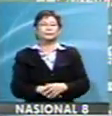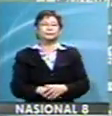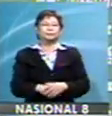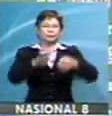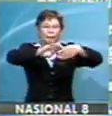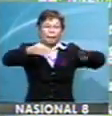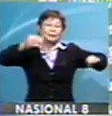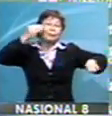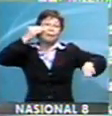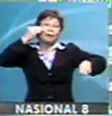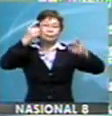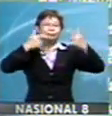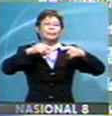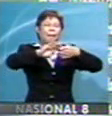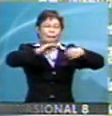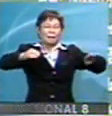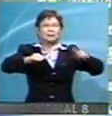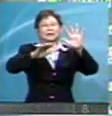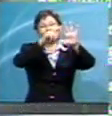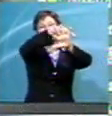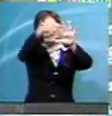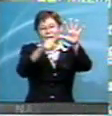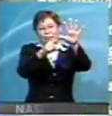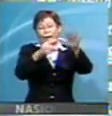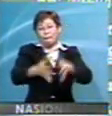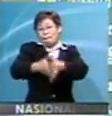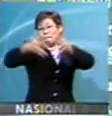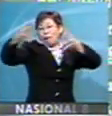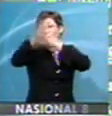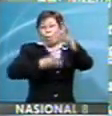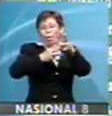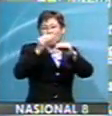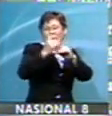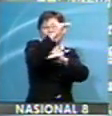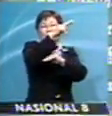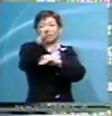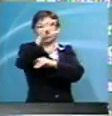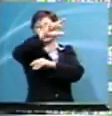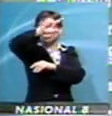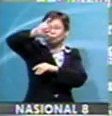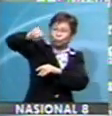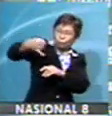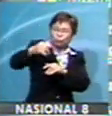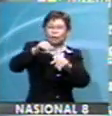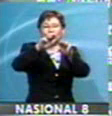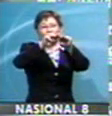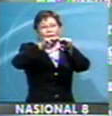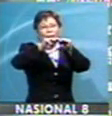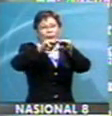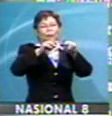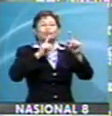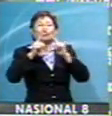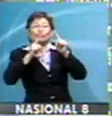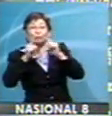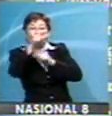bahasa melayu diangkat sebagai bahasa kelima terbesar di dunia dengan lebih 300 juta orang penutur dan